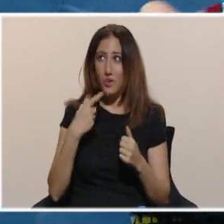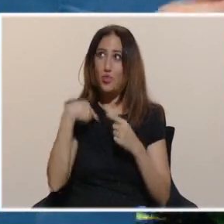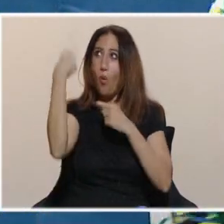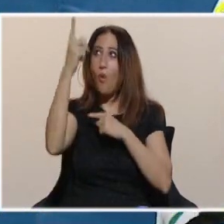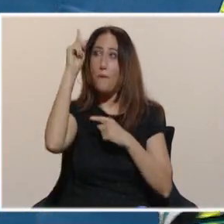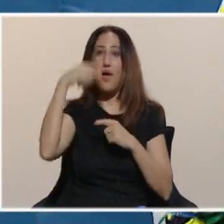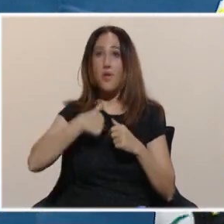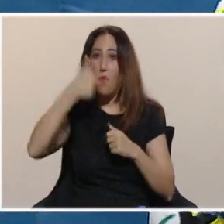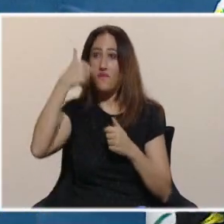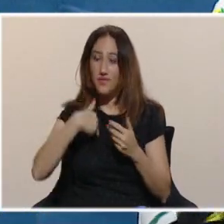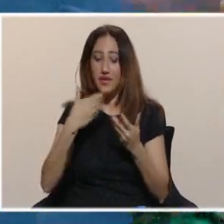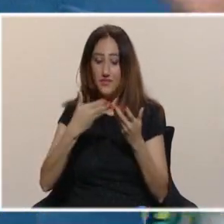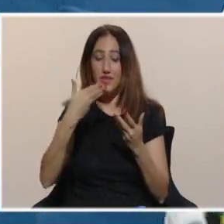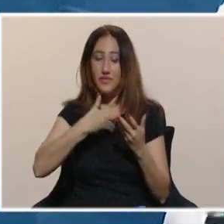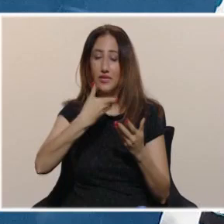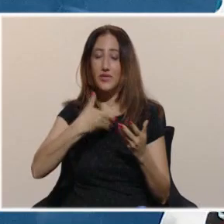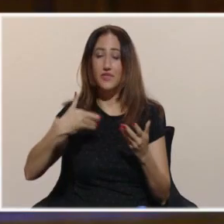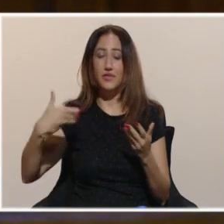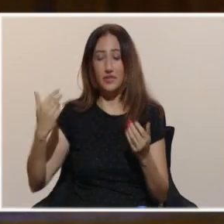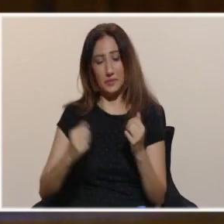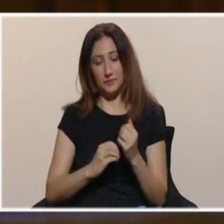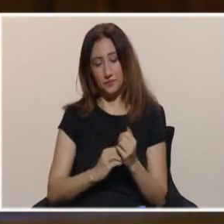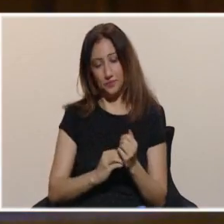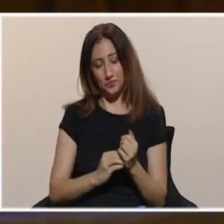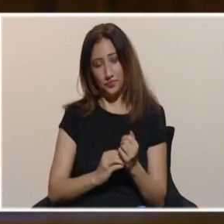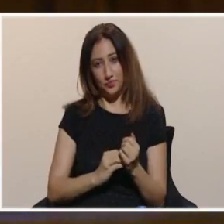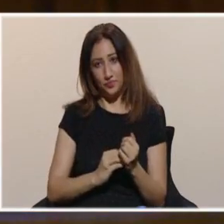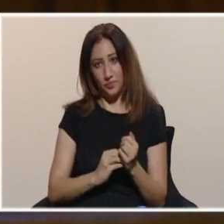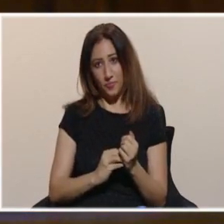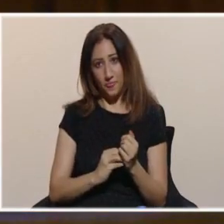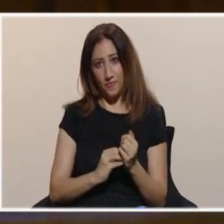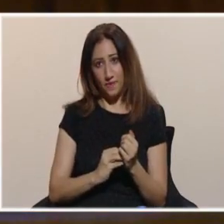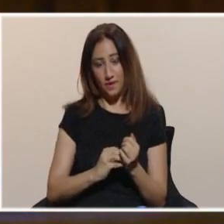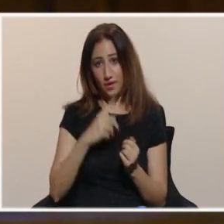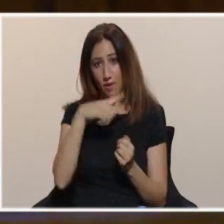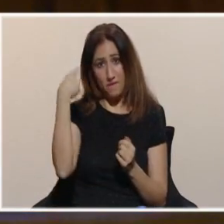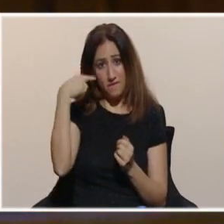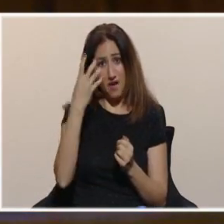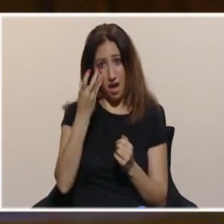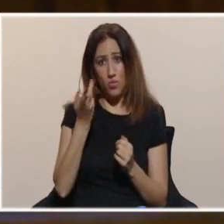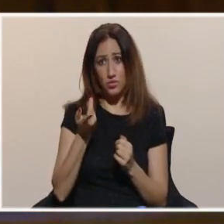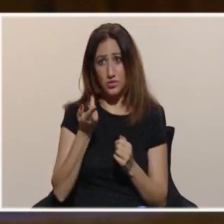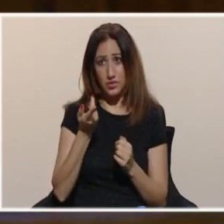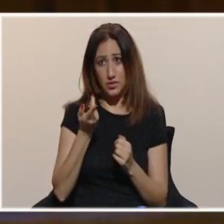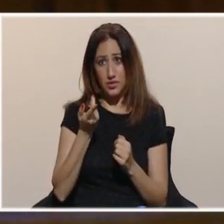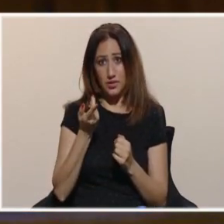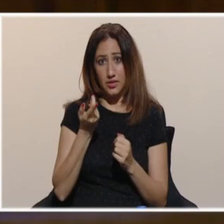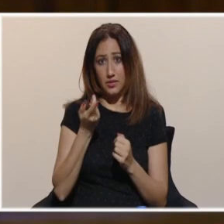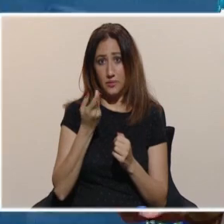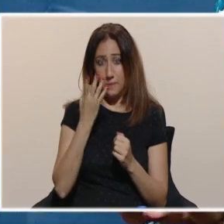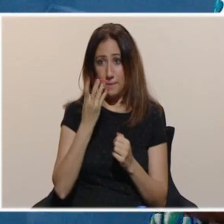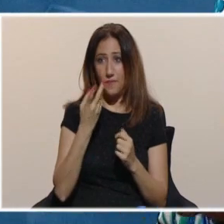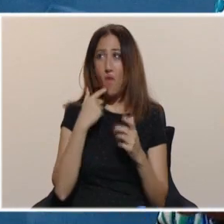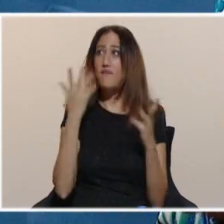يعني مش حياتي ما كانتش. طب انت يعني التجربه دي ما خليكيش تفكري في الجواز تاني بشكل اكبر، ان تلاقي حد تتسني عليه هو